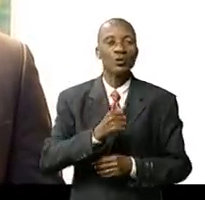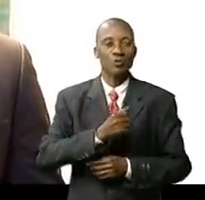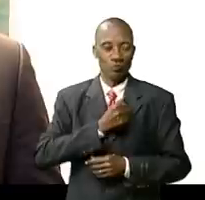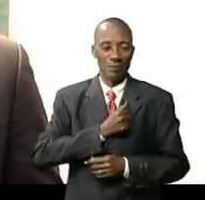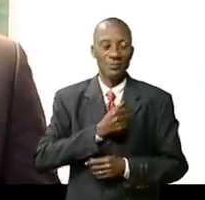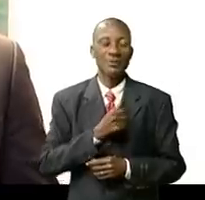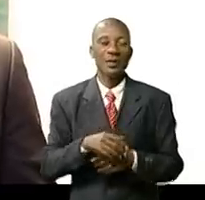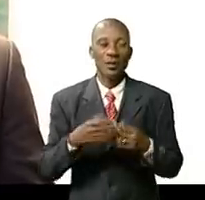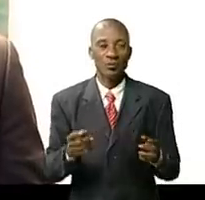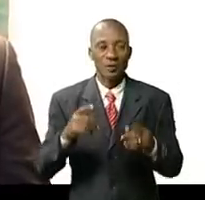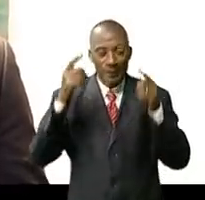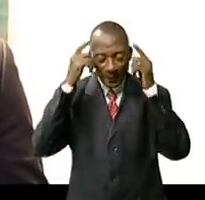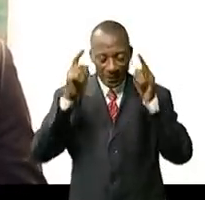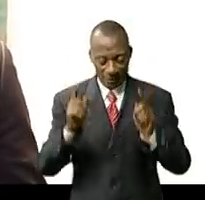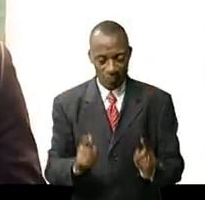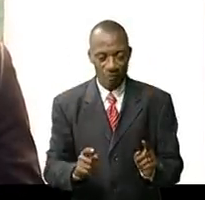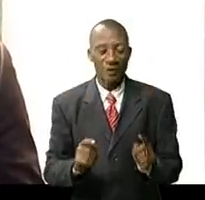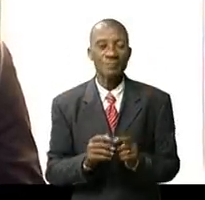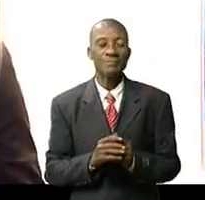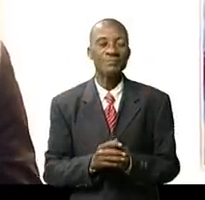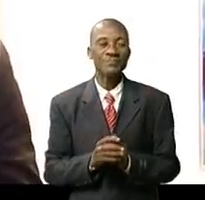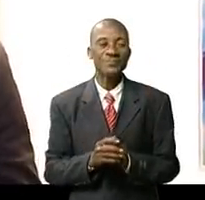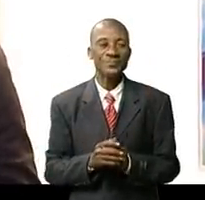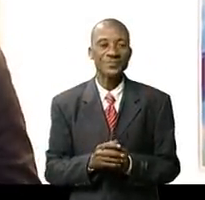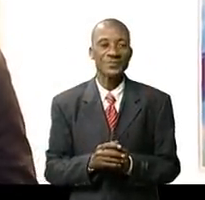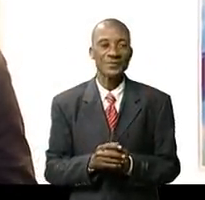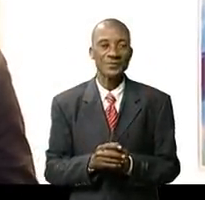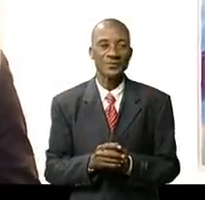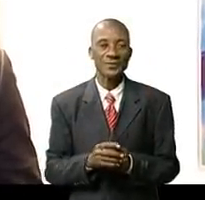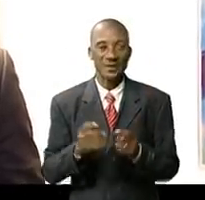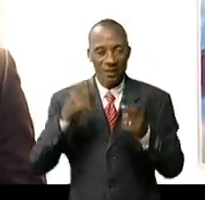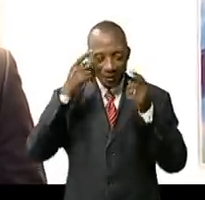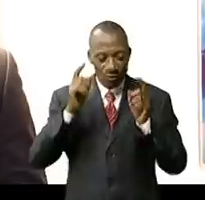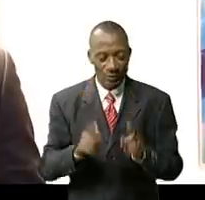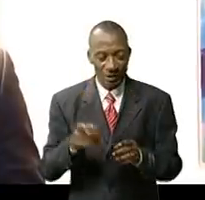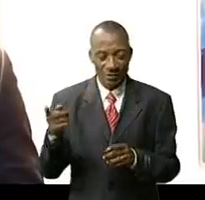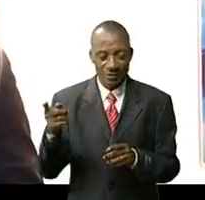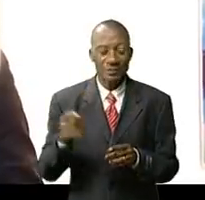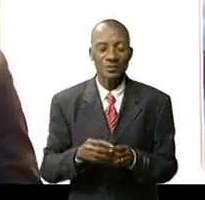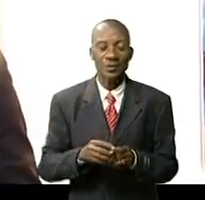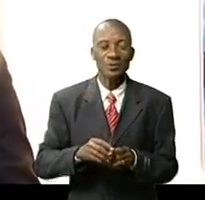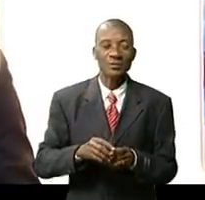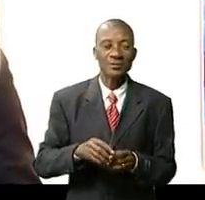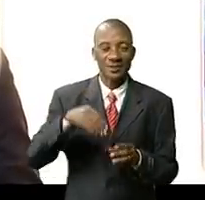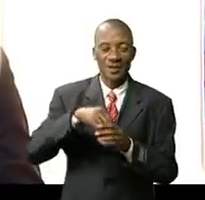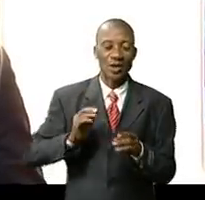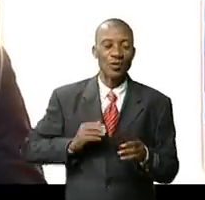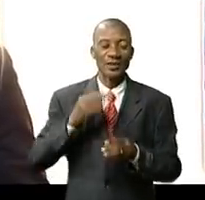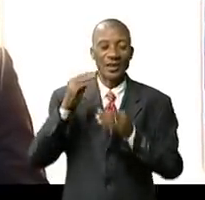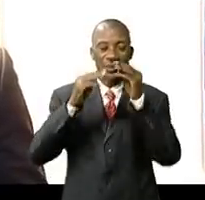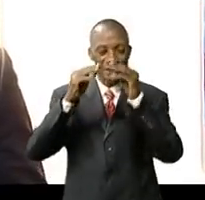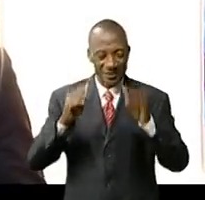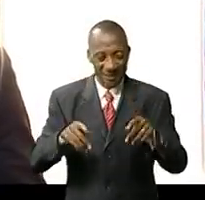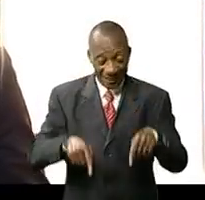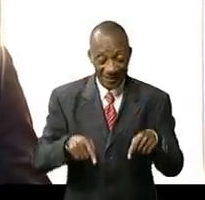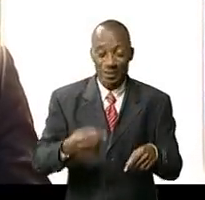contrat-là a été rejeté par notre ministère dans un premier temps